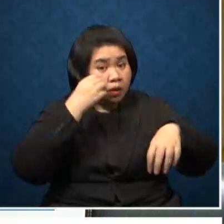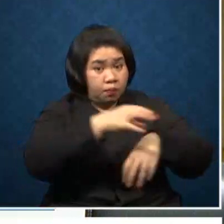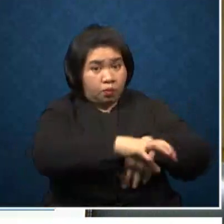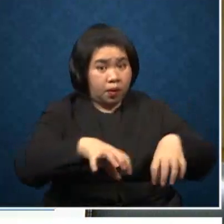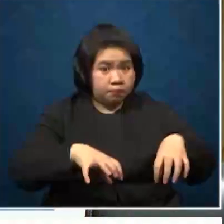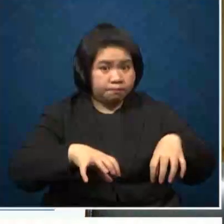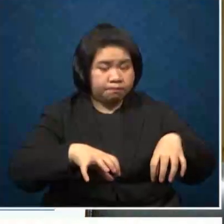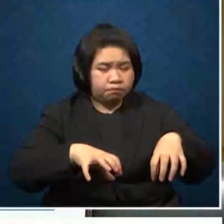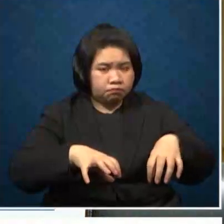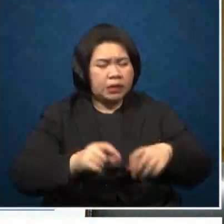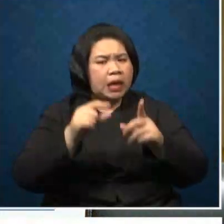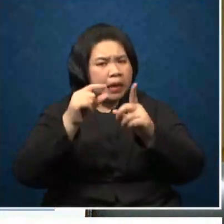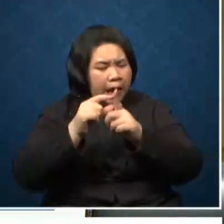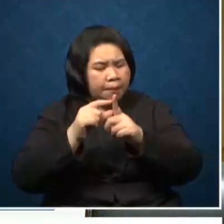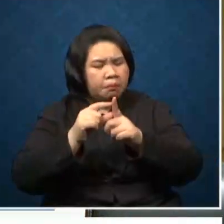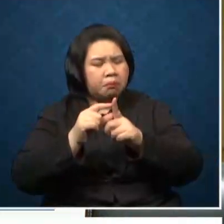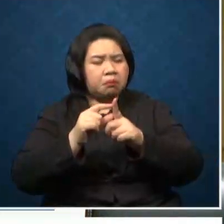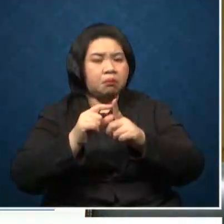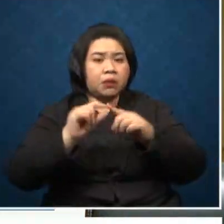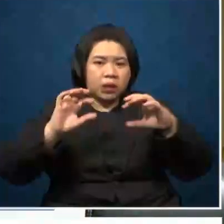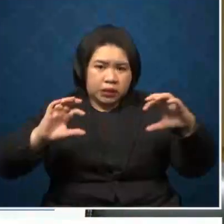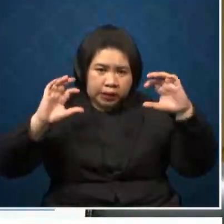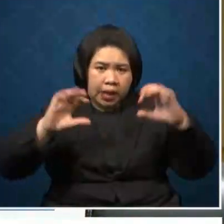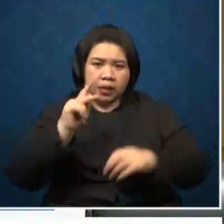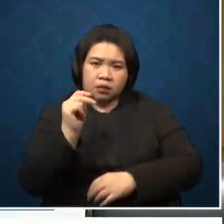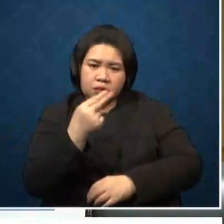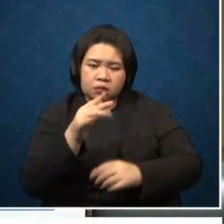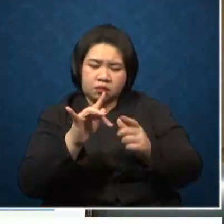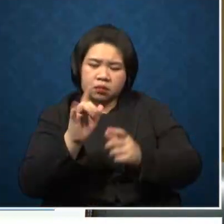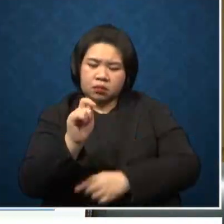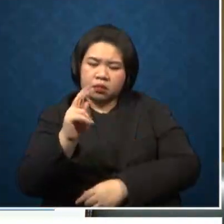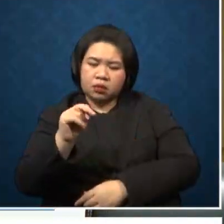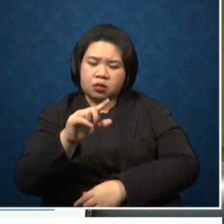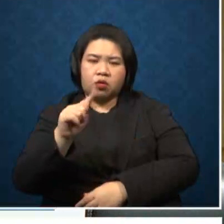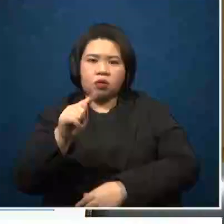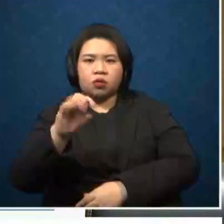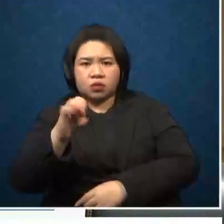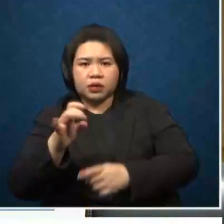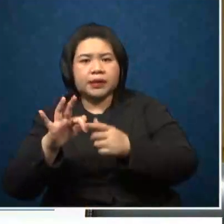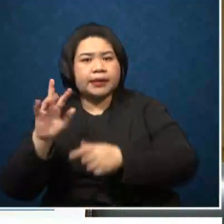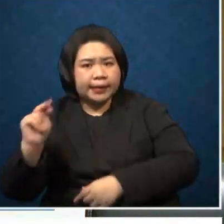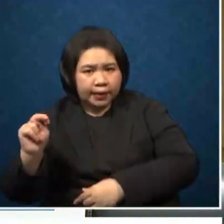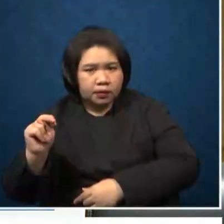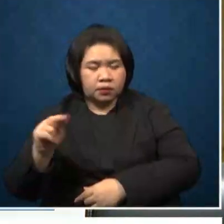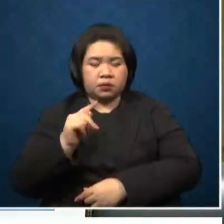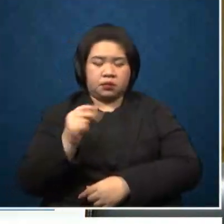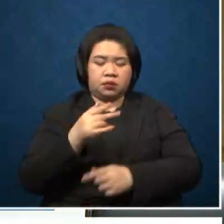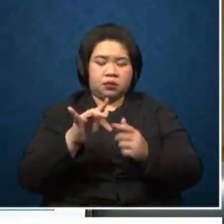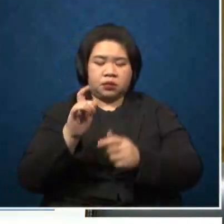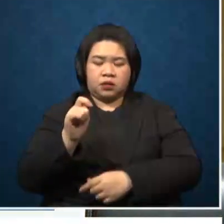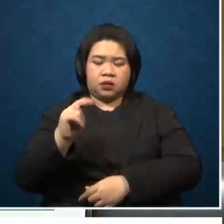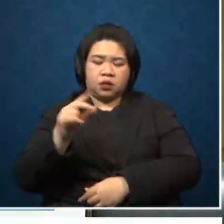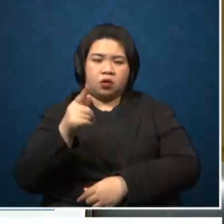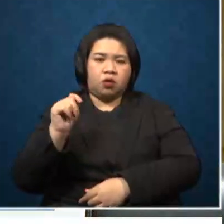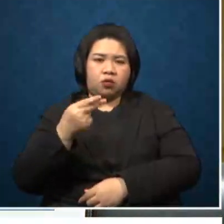จะเรียกว่าราชการส่วนท้องถิ่นท้องที่เหลืออะไรก็แล้วแต่เนี่ยอันนี้จำเป็นจะต้องทำให้เป็นนโยบายสำคัญ